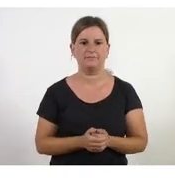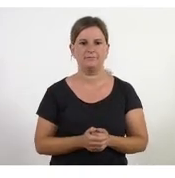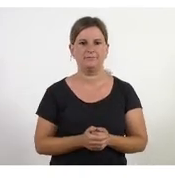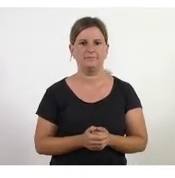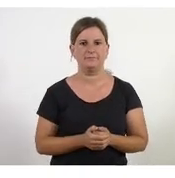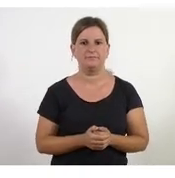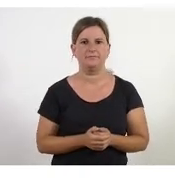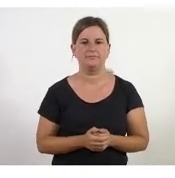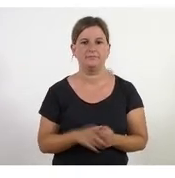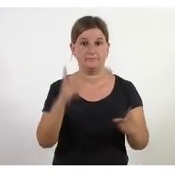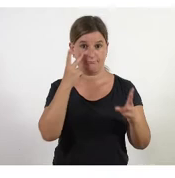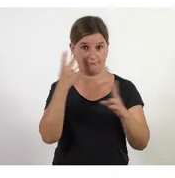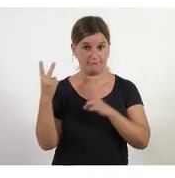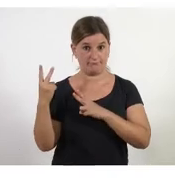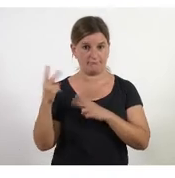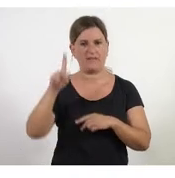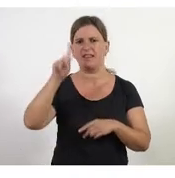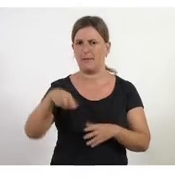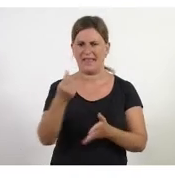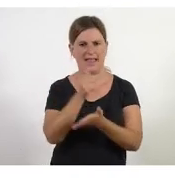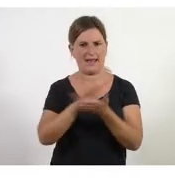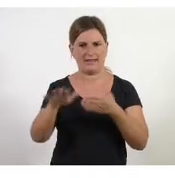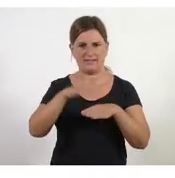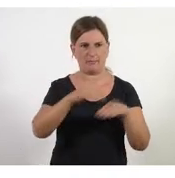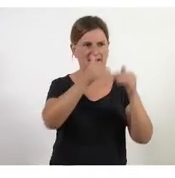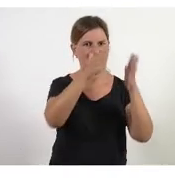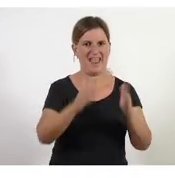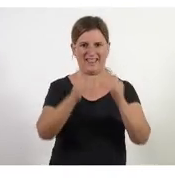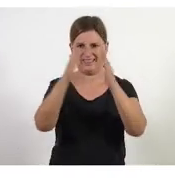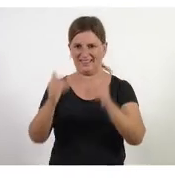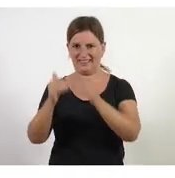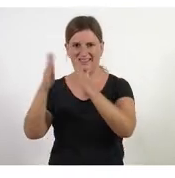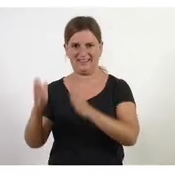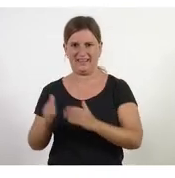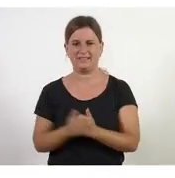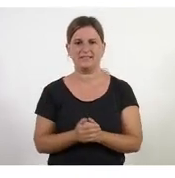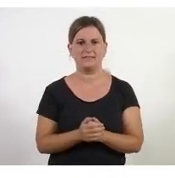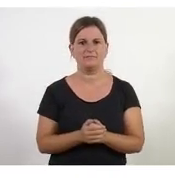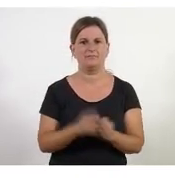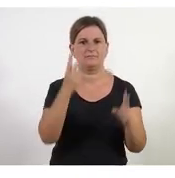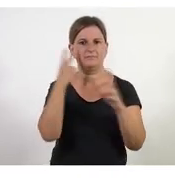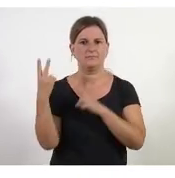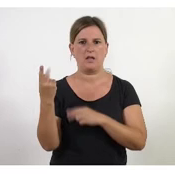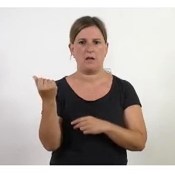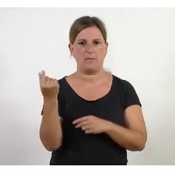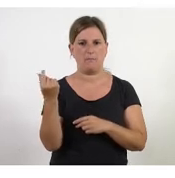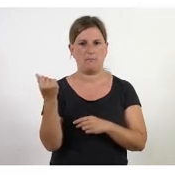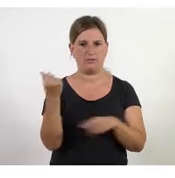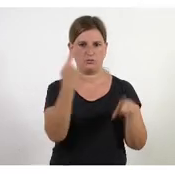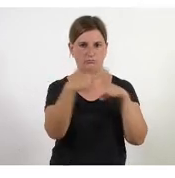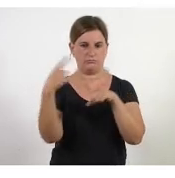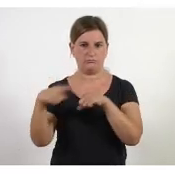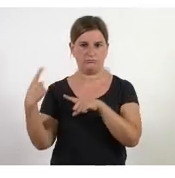També és una solució gratuïta per a entitats. Aquí estem veient els diferents tipus de preus, perquè la